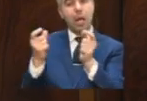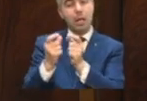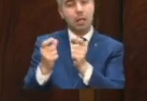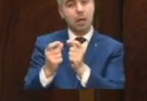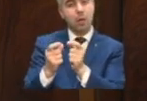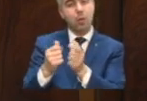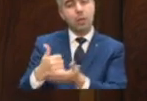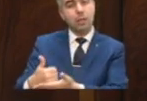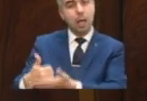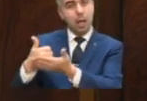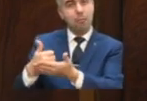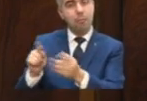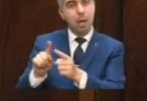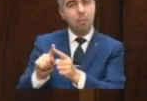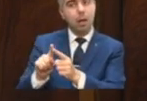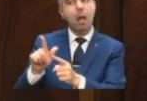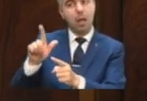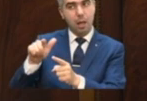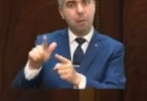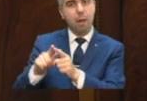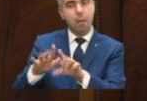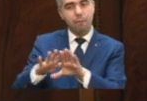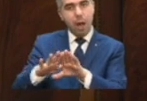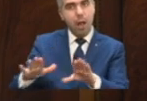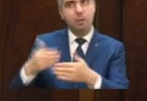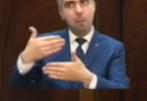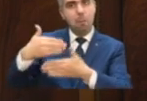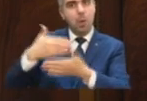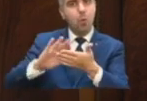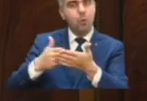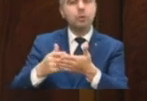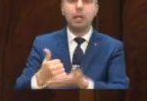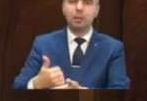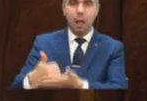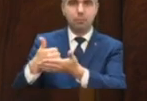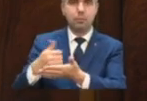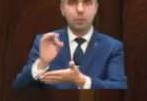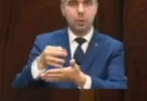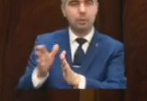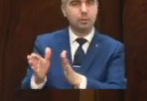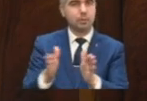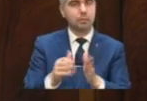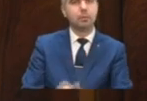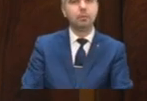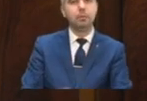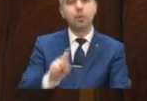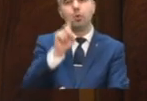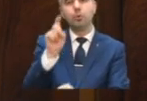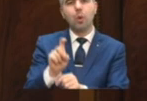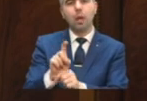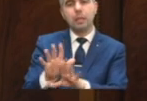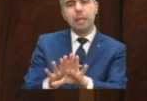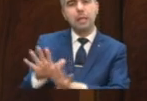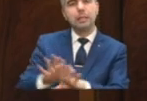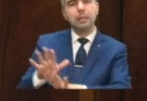كيتعطى من اللي الاستثمار كيدار، ما كيتعطى شيء قبل ما يدار الاستثمار. سؤال على سوس ماسة التسريع